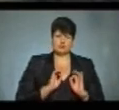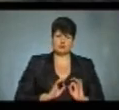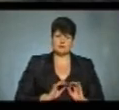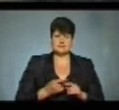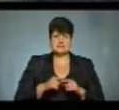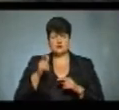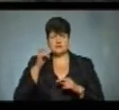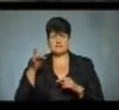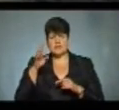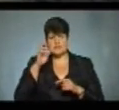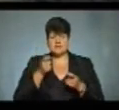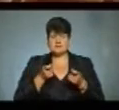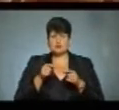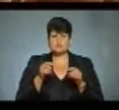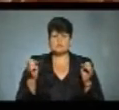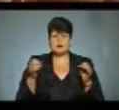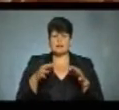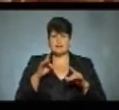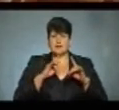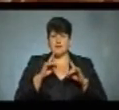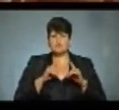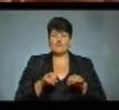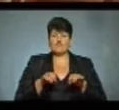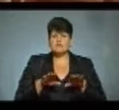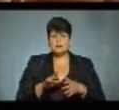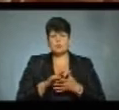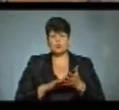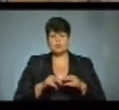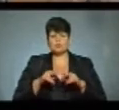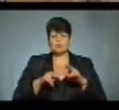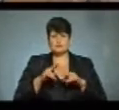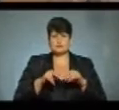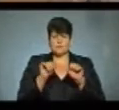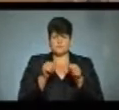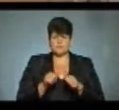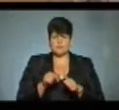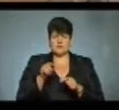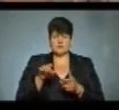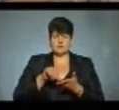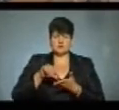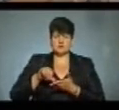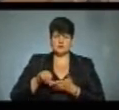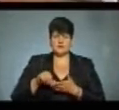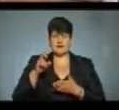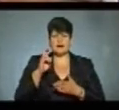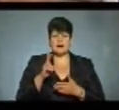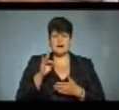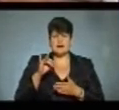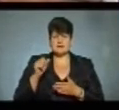Чортківська райдержадміністрація. Тут зібрали нараду, щоб вирішити, чи продовжувати будівництво меморіалу. На ній були присутні краєзнавці міста,